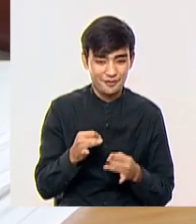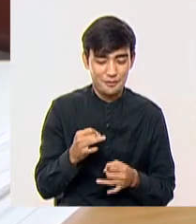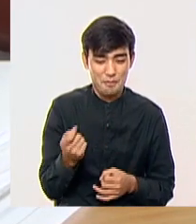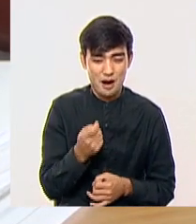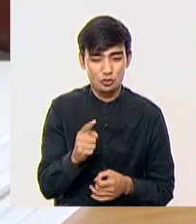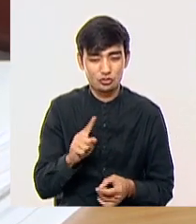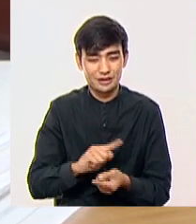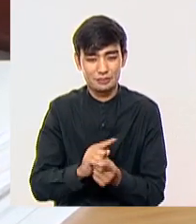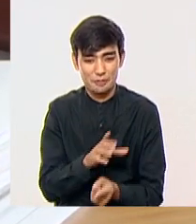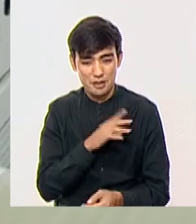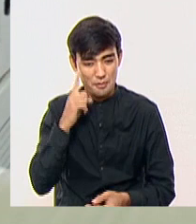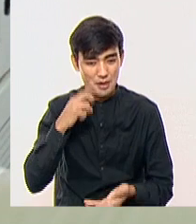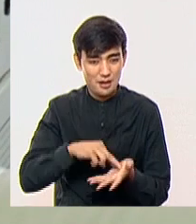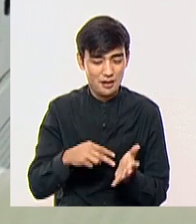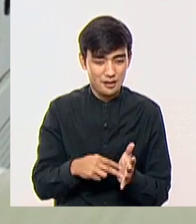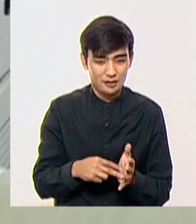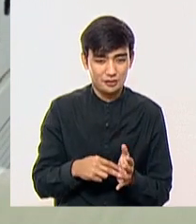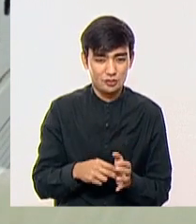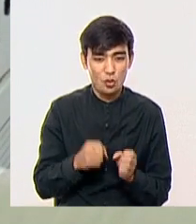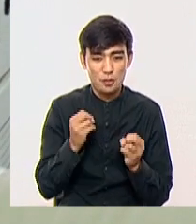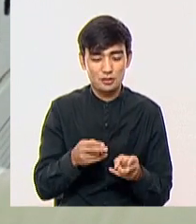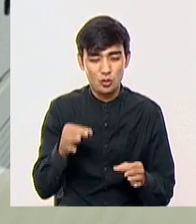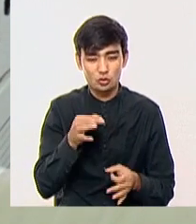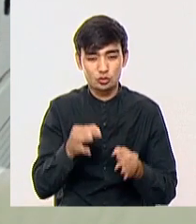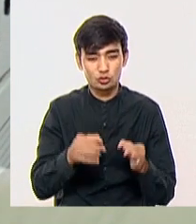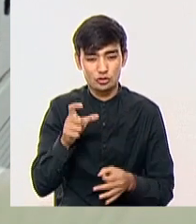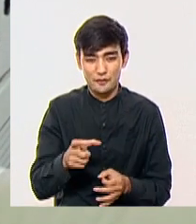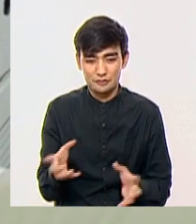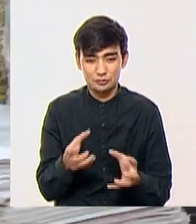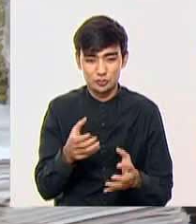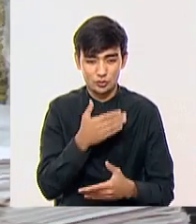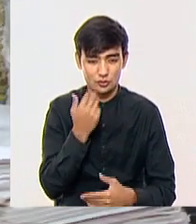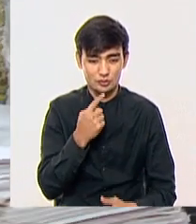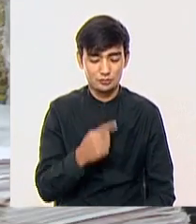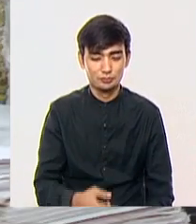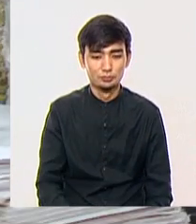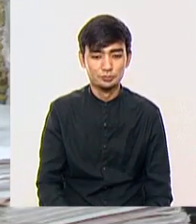что изменилось в плане обеспечения безопасности судоисполнителей.